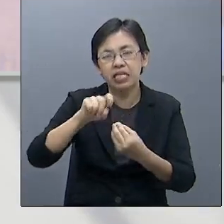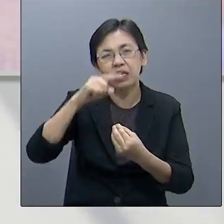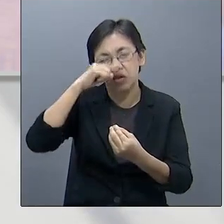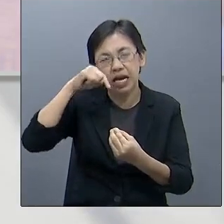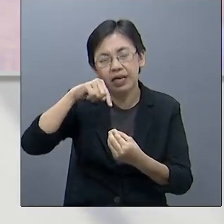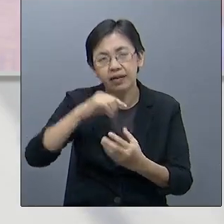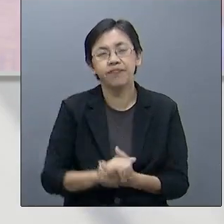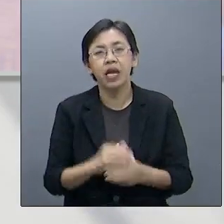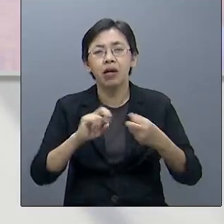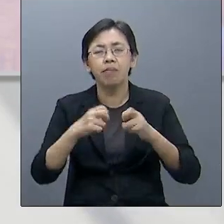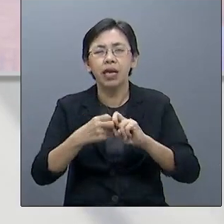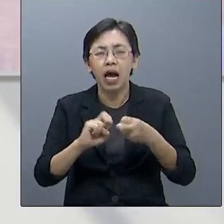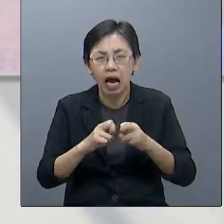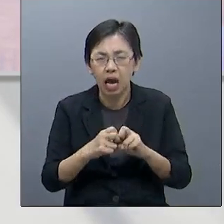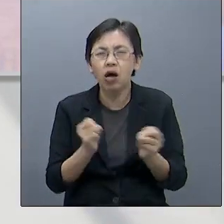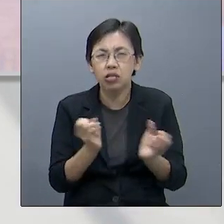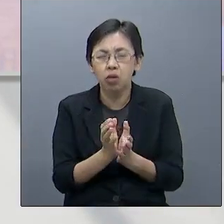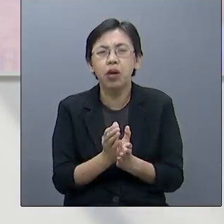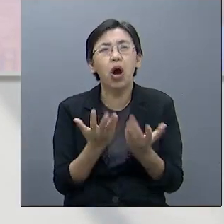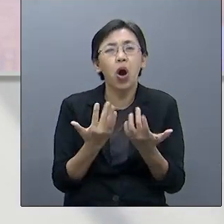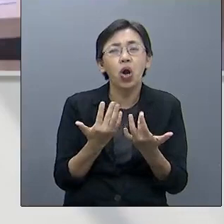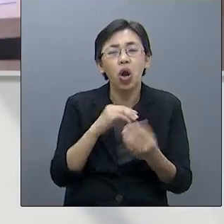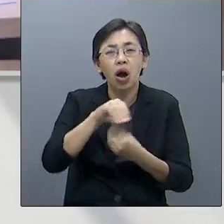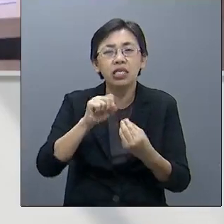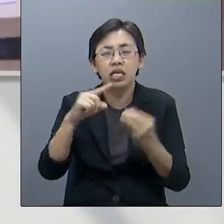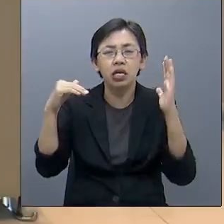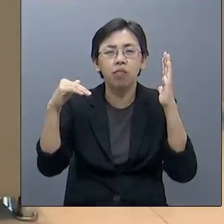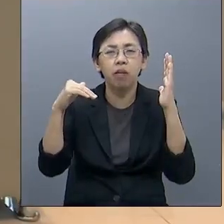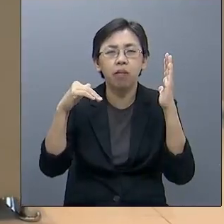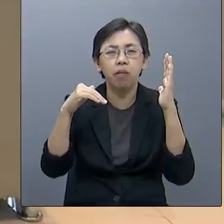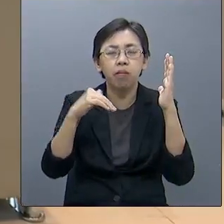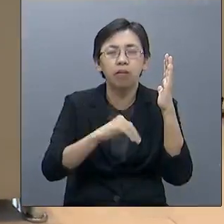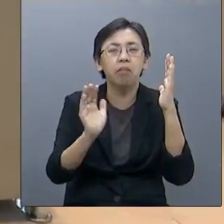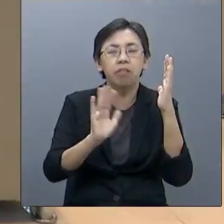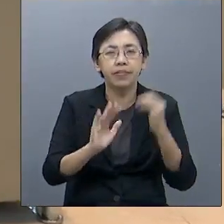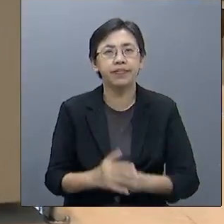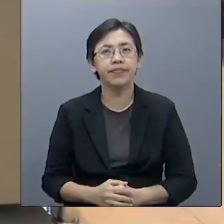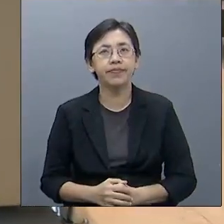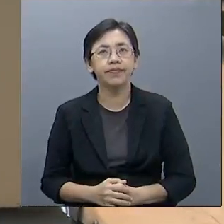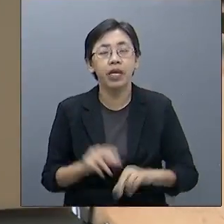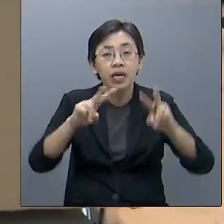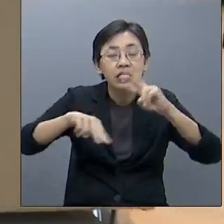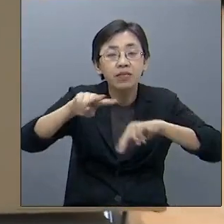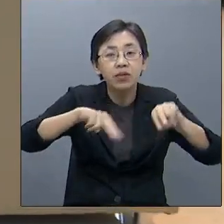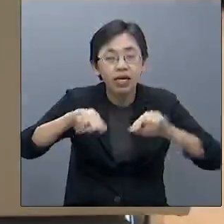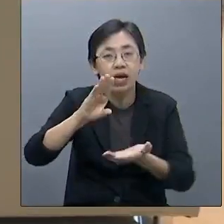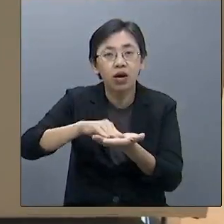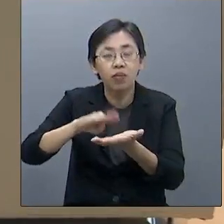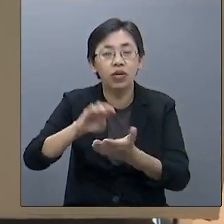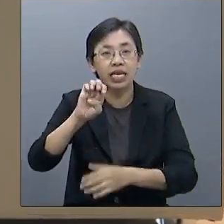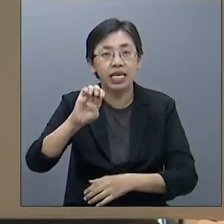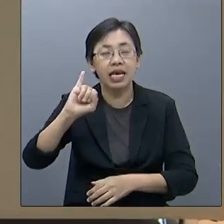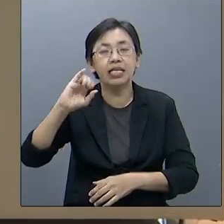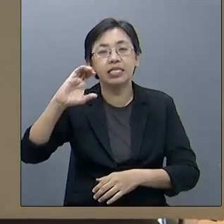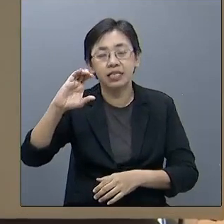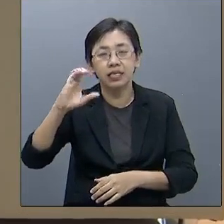ะและปัญหาก็อาจจะส่งผลได้เร็วไม่ต้องรอให้เศรษฐกิจชะลอตัวค่ะ ทั้งนี้จากการสำรวจข้อมูลของ EIC นะคะในอดีต